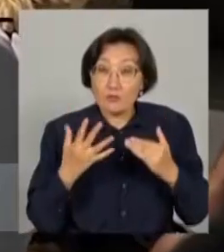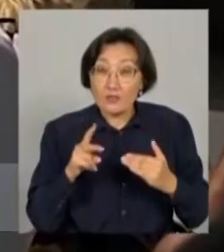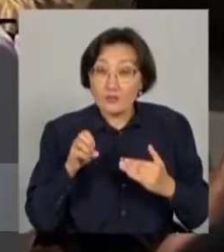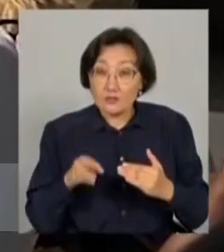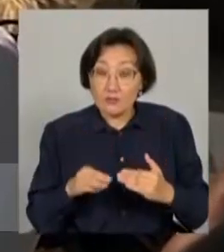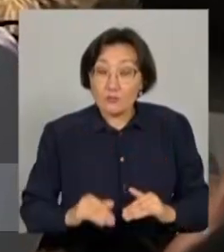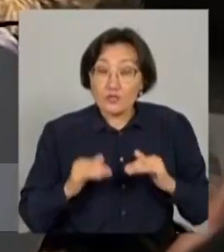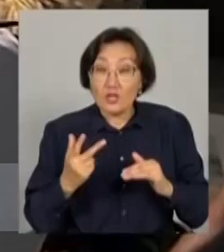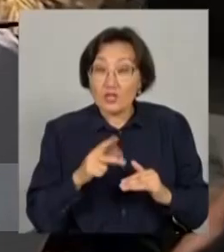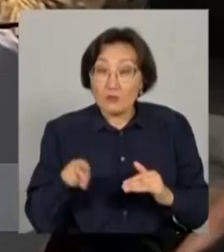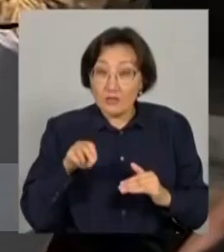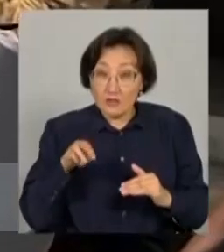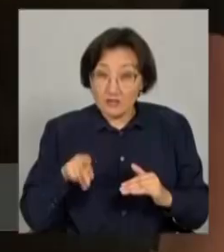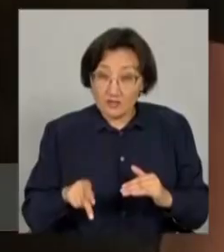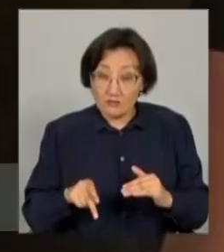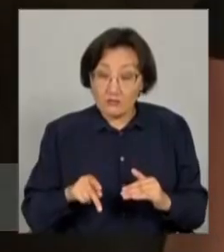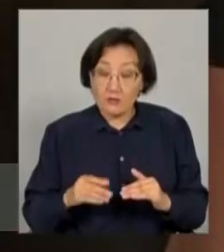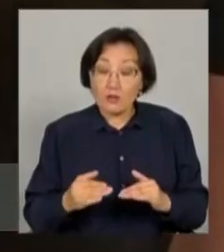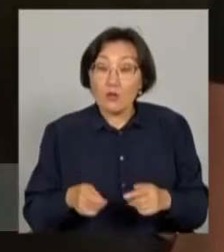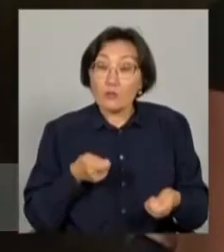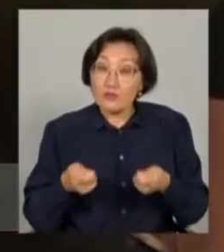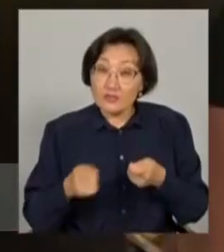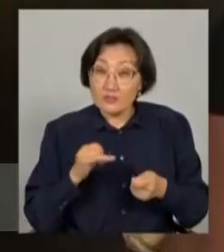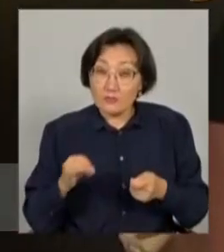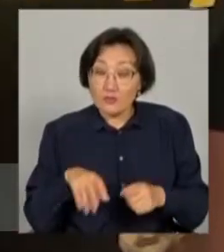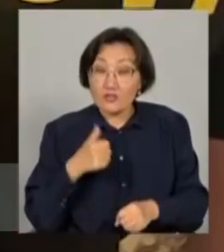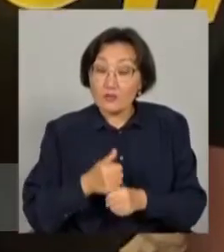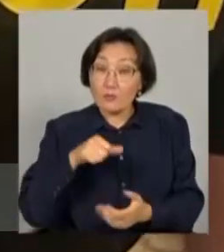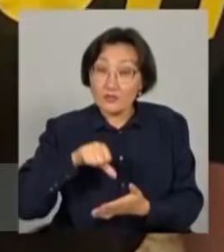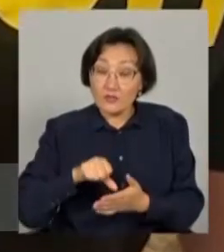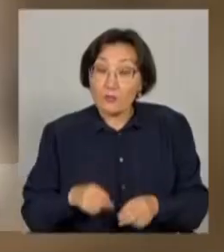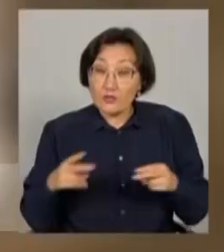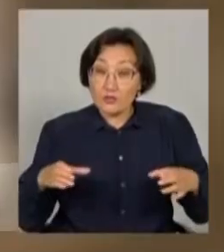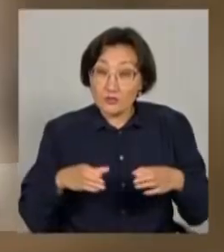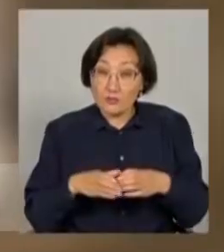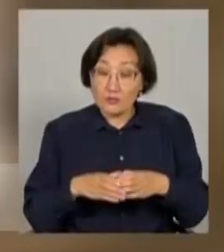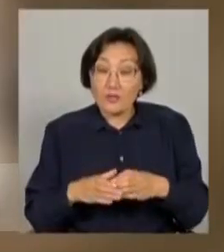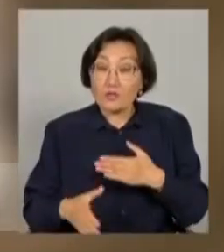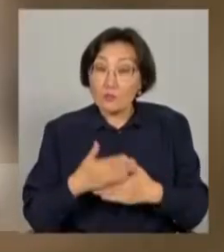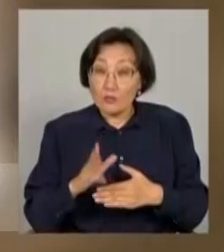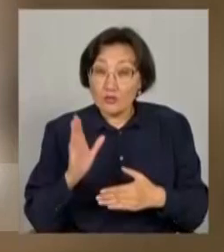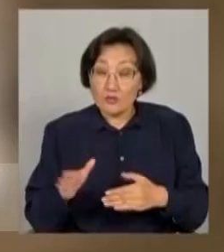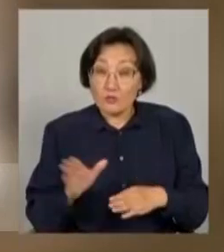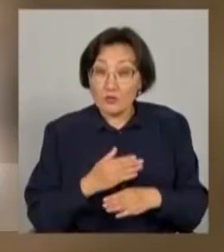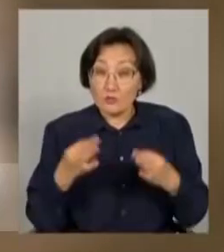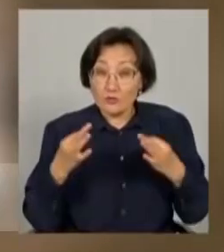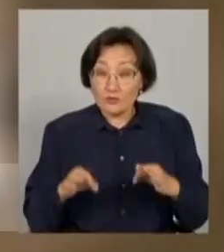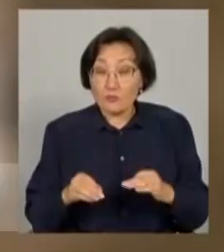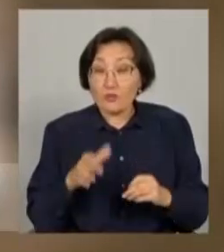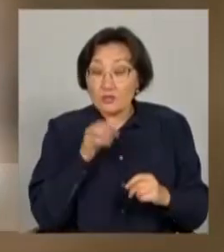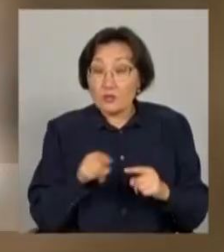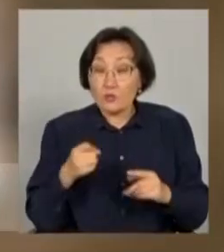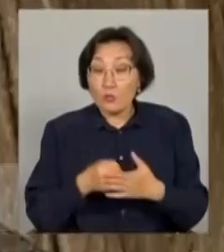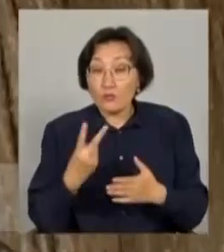5 лет превысил 3 миллиарда тенге. Организаторам и основным участникам преступной группы грозит наказание в виде лишения свободы сроком